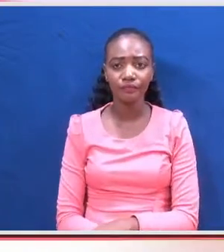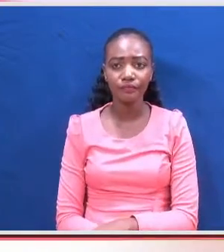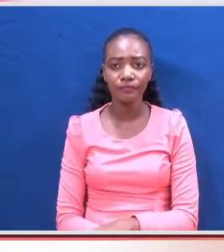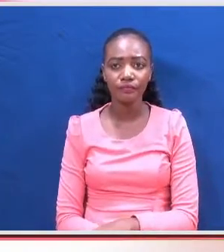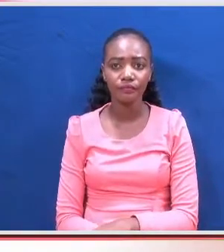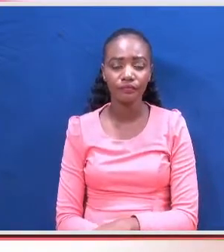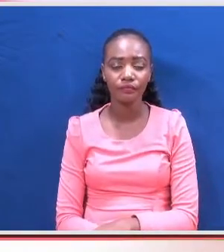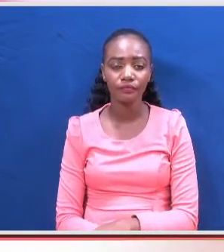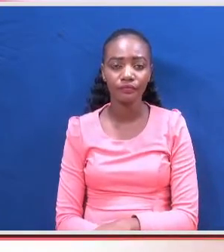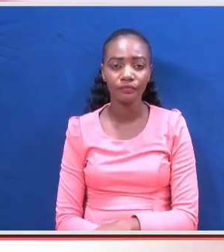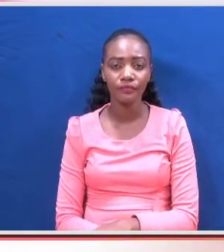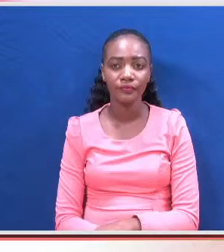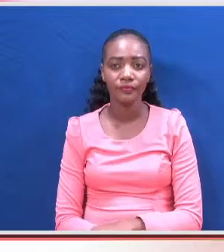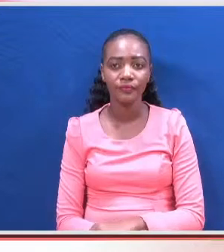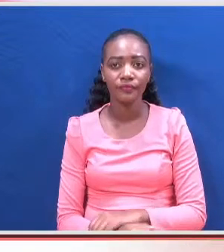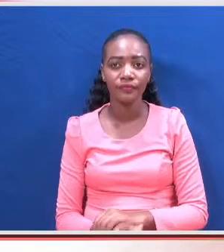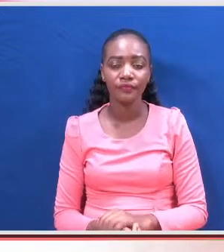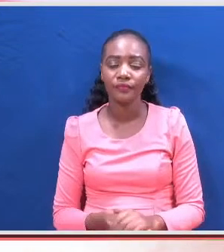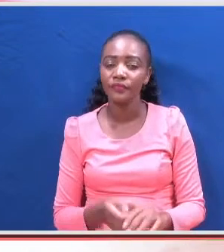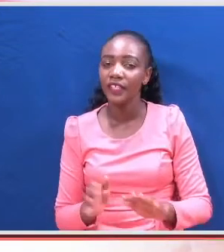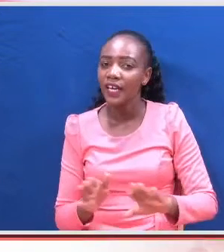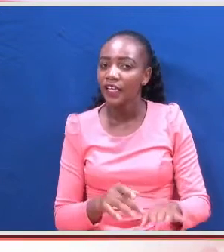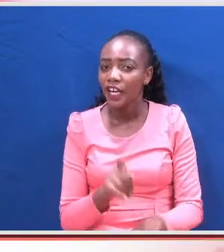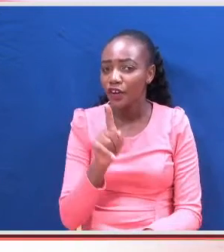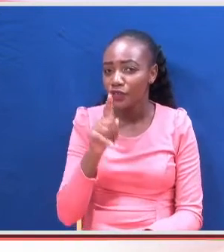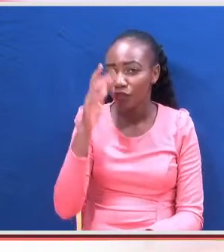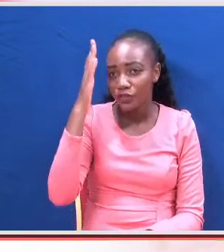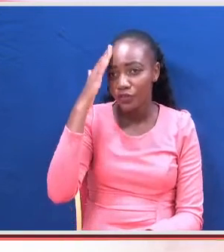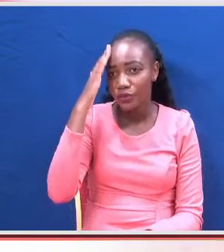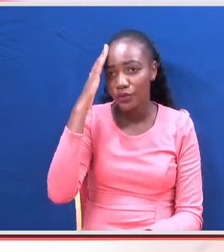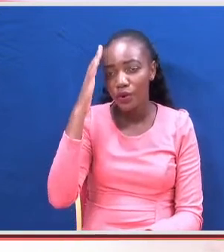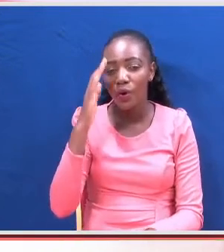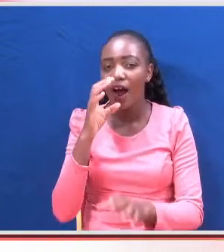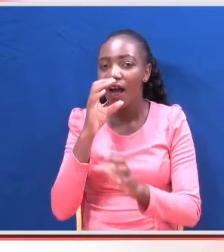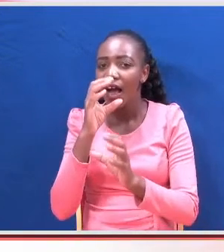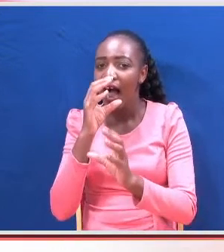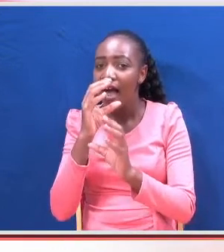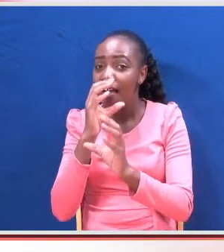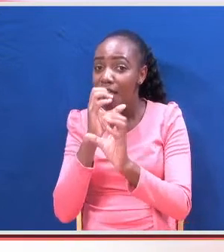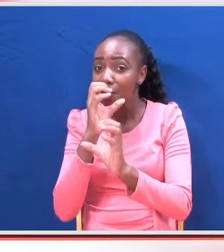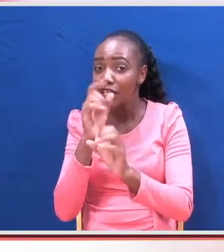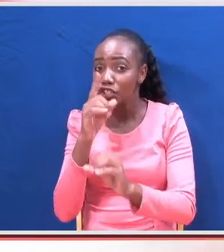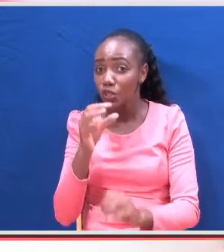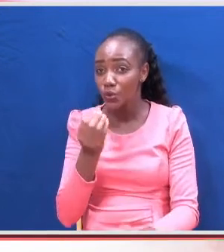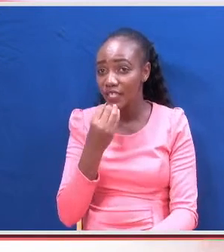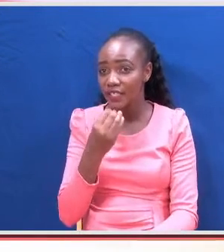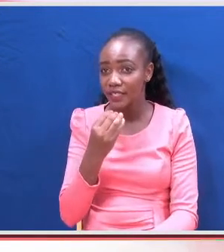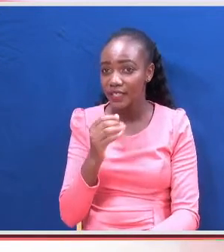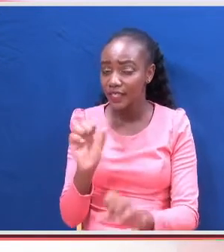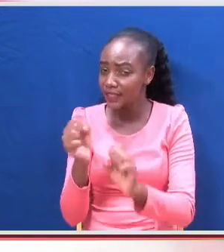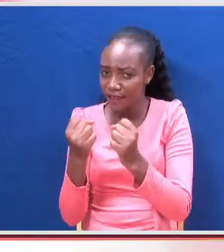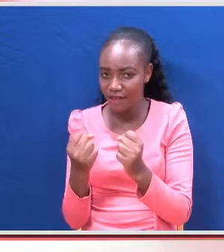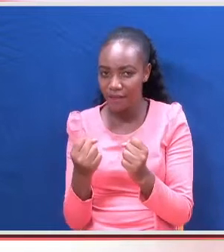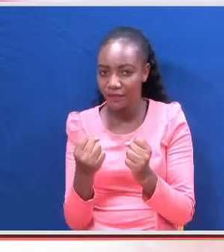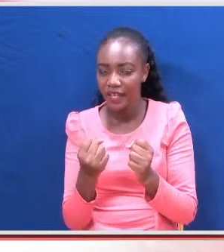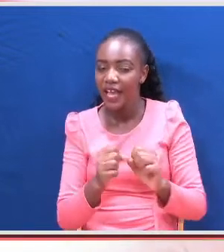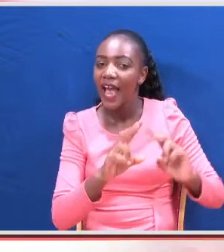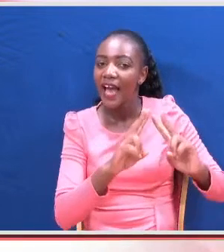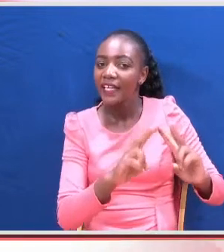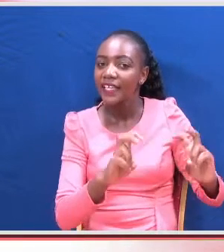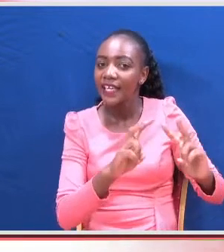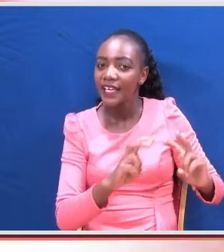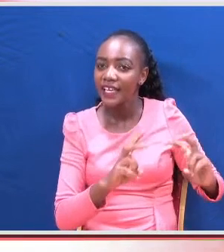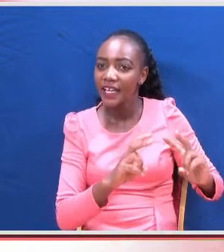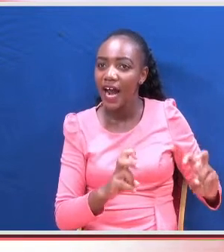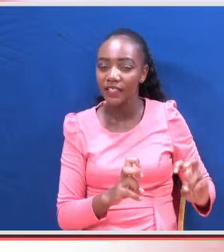TV47. Na je, wajua iwapo nyama unayoila ni salama? Kulingana na utafiti uliofanywa na shirika la